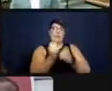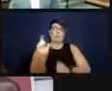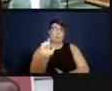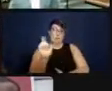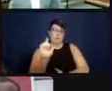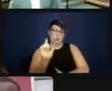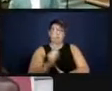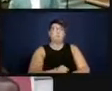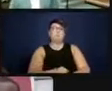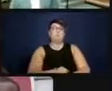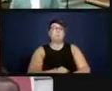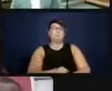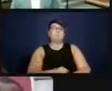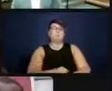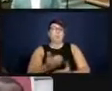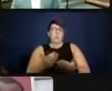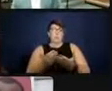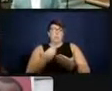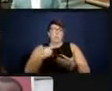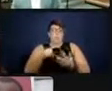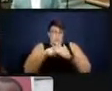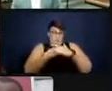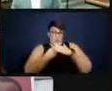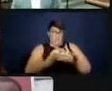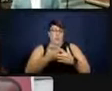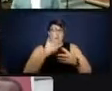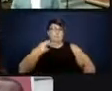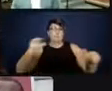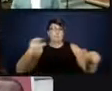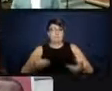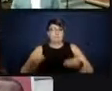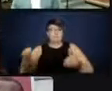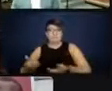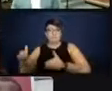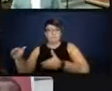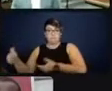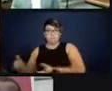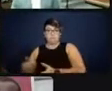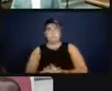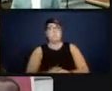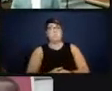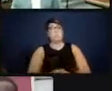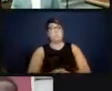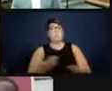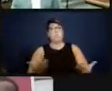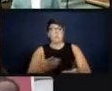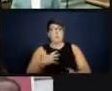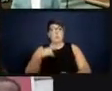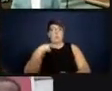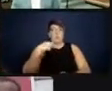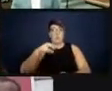kazi yetu nzuri ambayo tumekuwa tukifanya. Kabla tujaendelea, ningependa